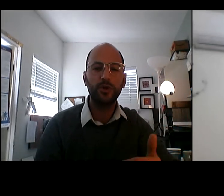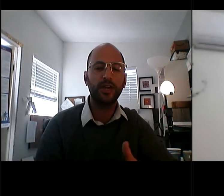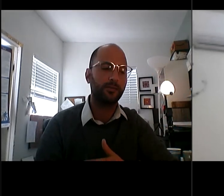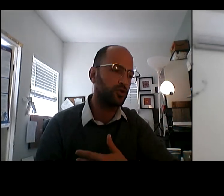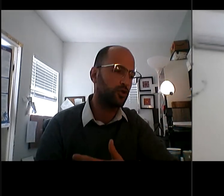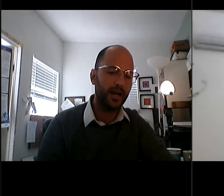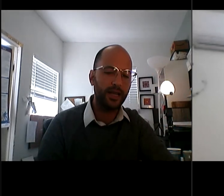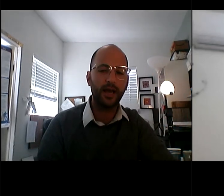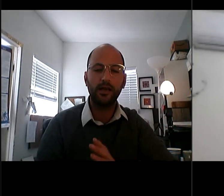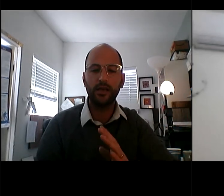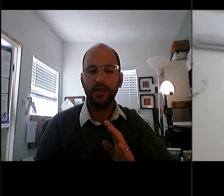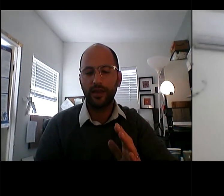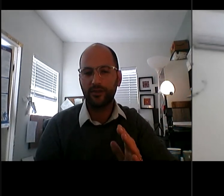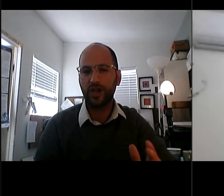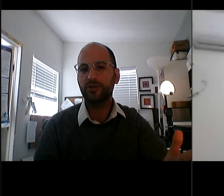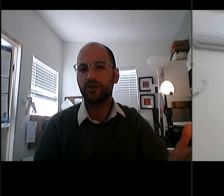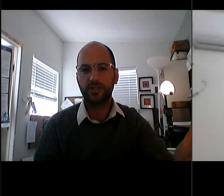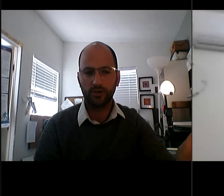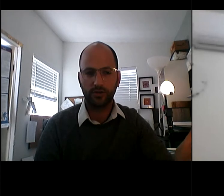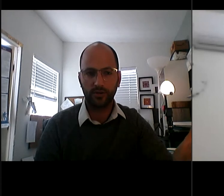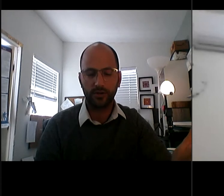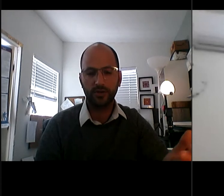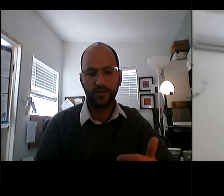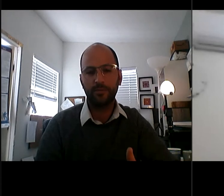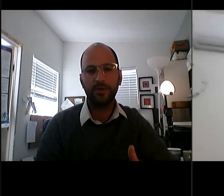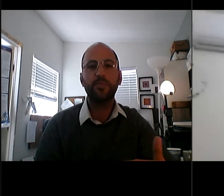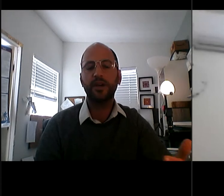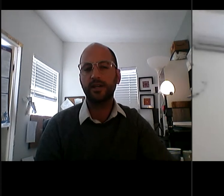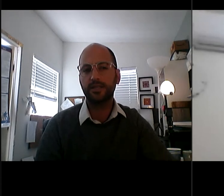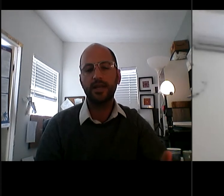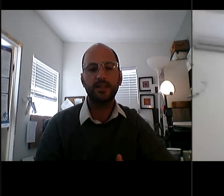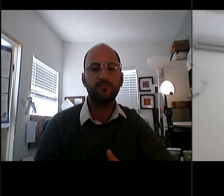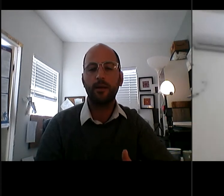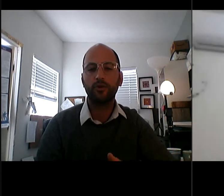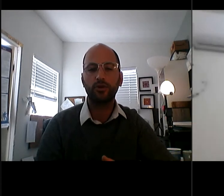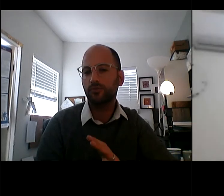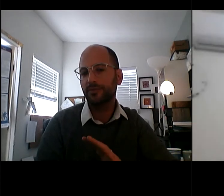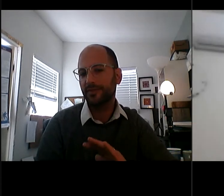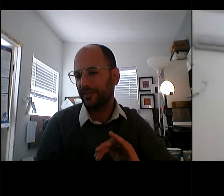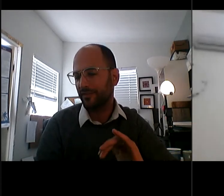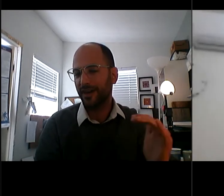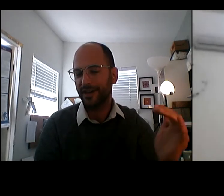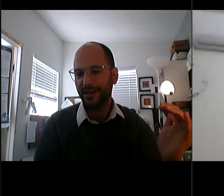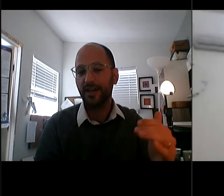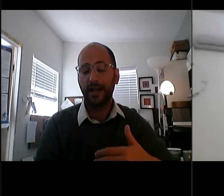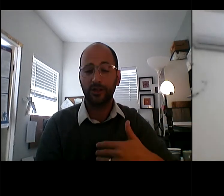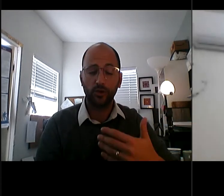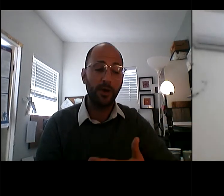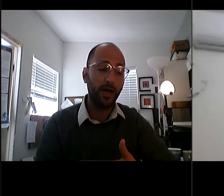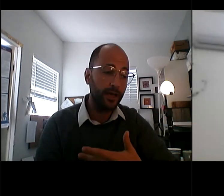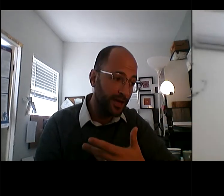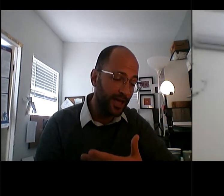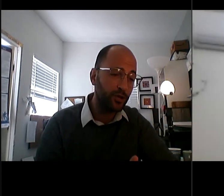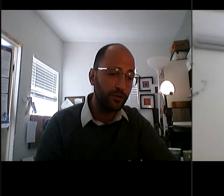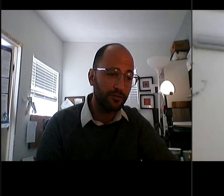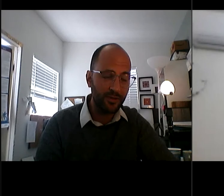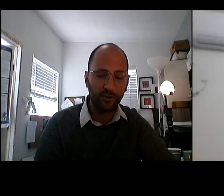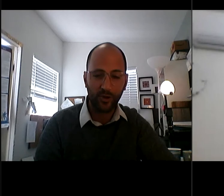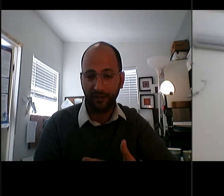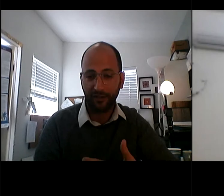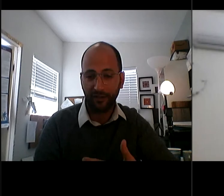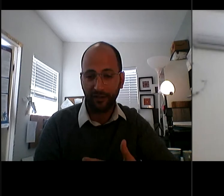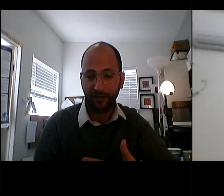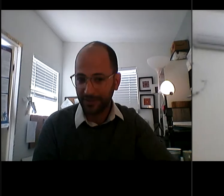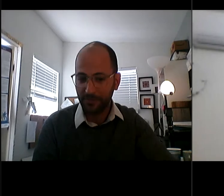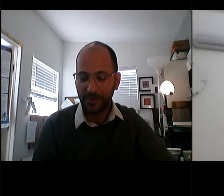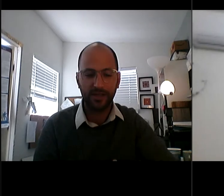משברים, לא משברים, השוק בעלייה, אפשר למצוא עסקאות טובות. וזה תמיד פר העסקה, זה אף פעם לא שום דבר אחר. הנתונים האחרים כן טובים